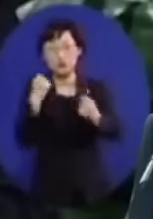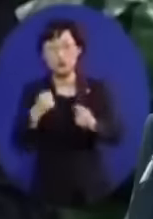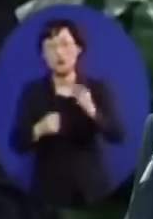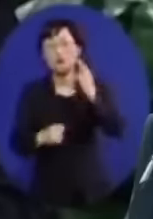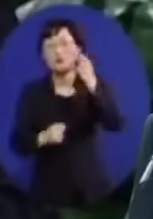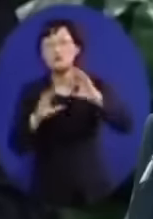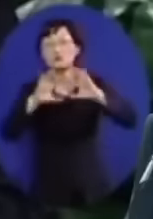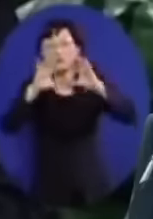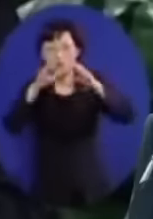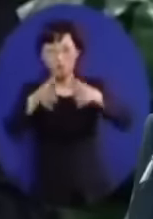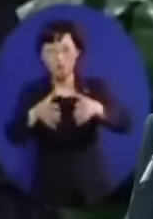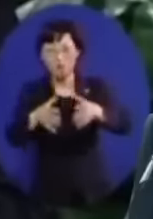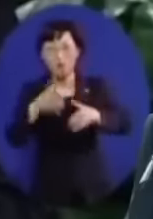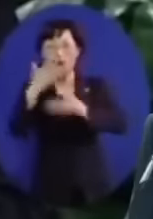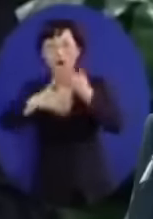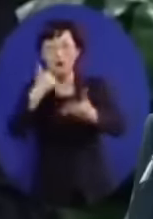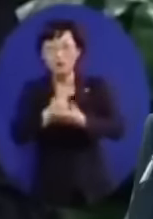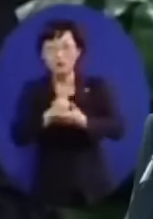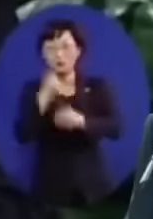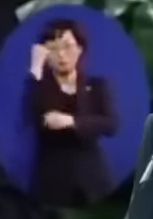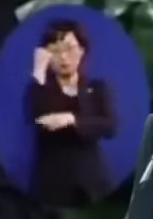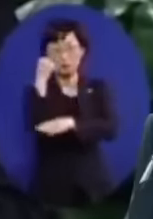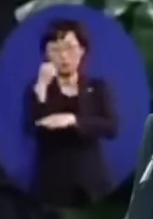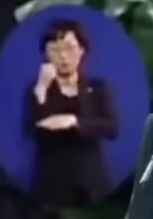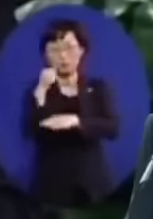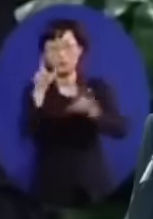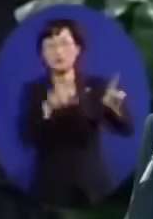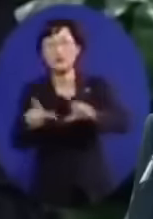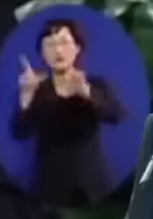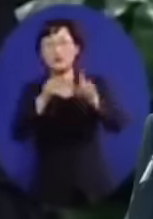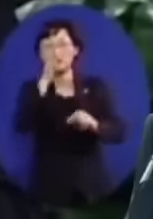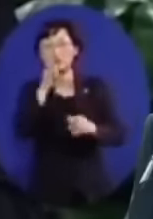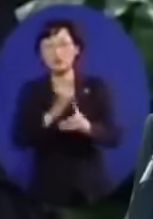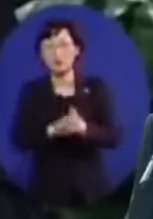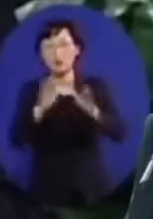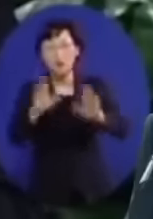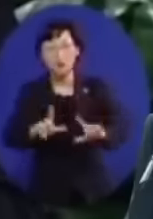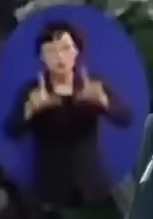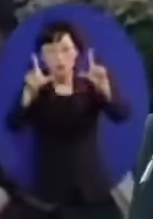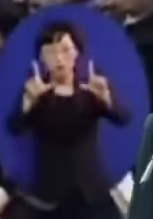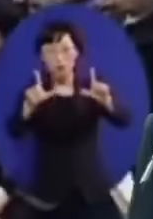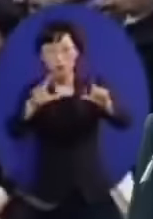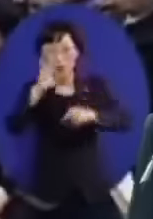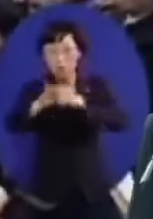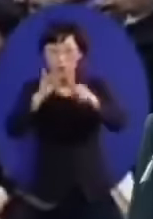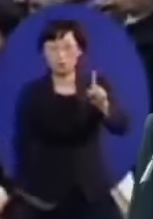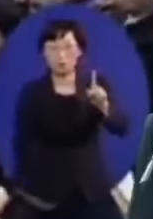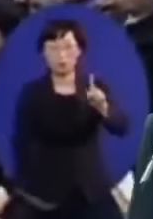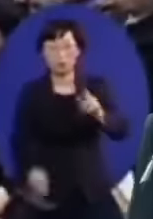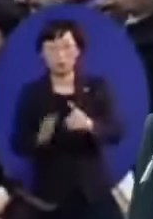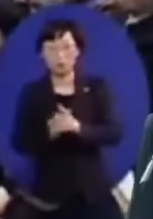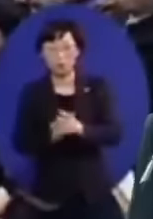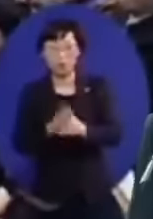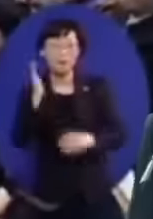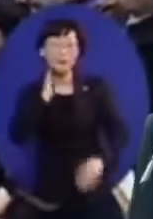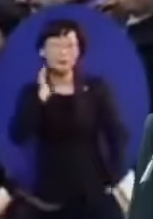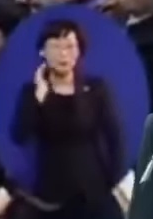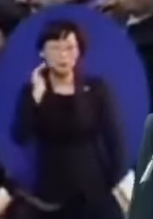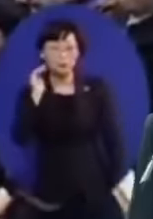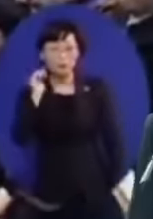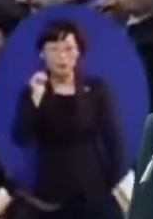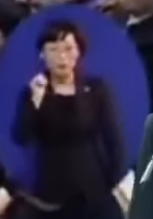미국은 하나님을 중심으로 섬깁니다. 오늘날도 1년에 한 번씩 대통령이